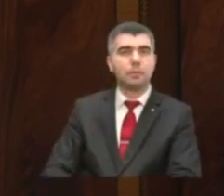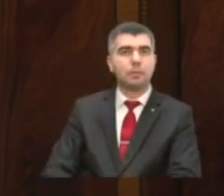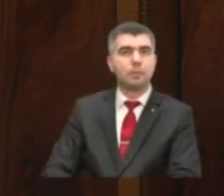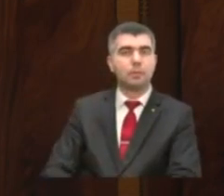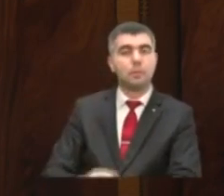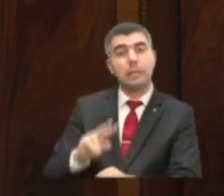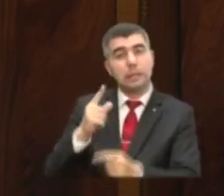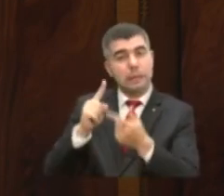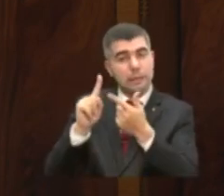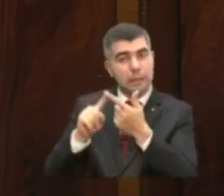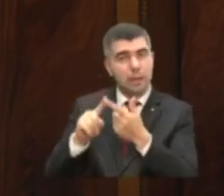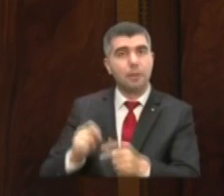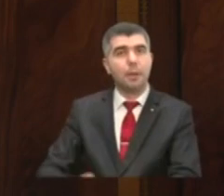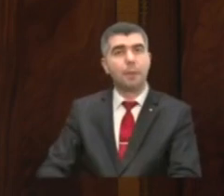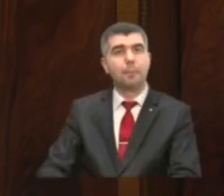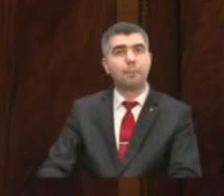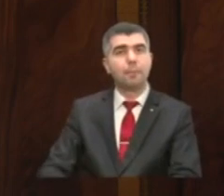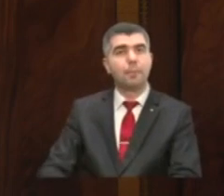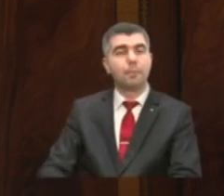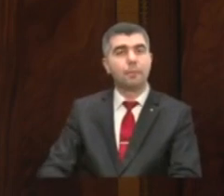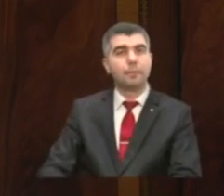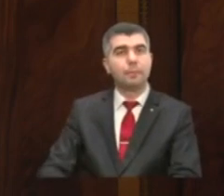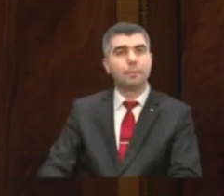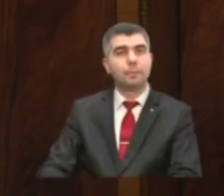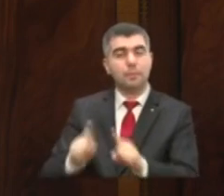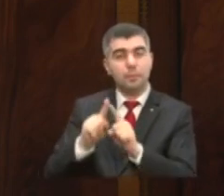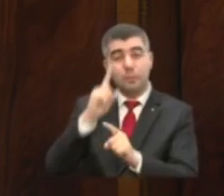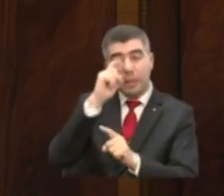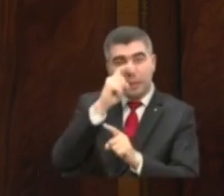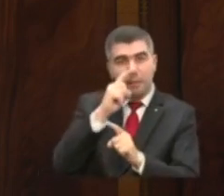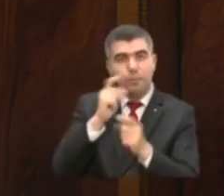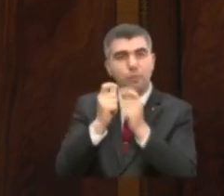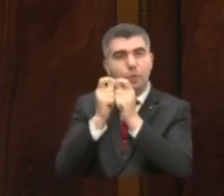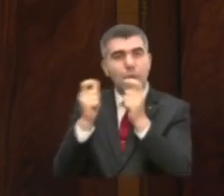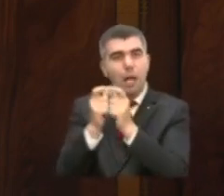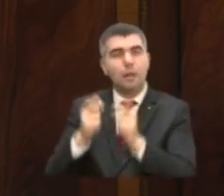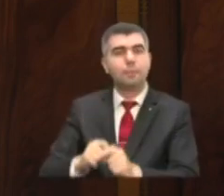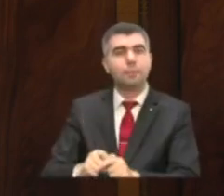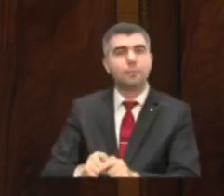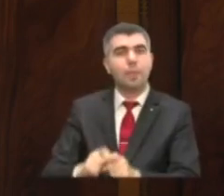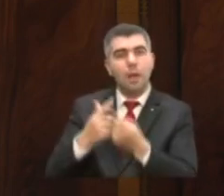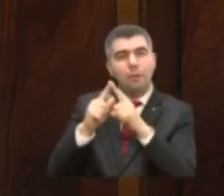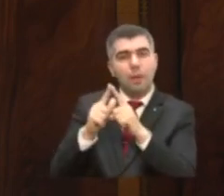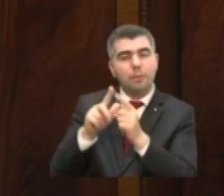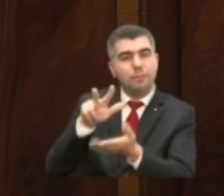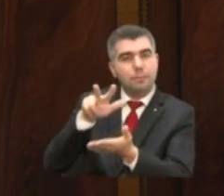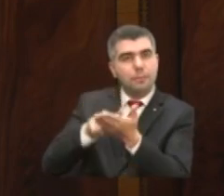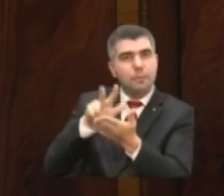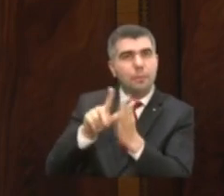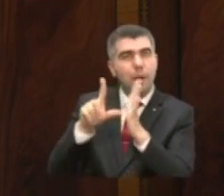ثانيا هناك معالجة صعوبة المقاولة من خلال اعتماد مشروع